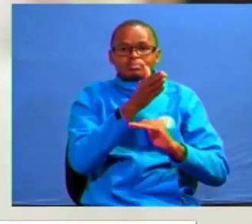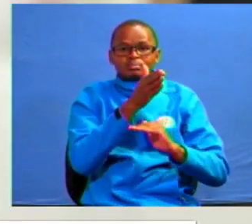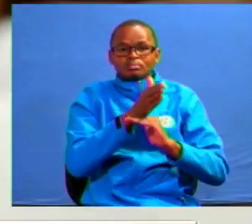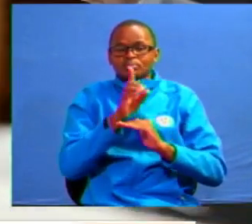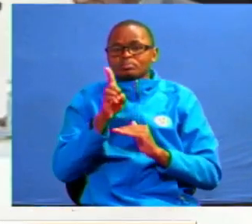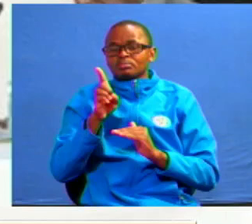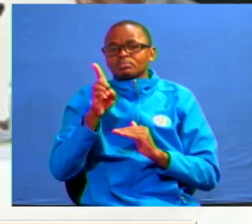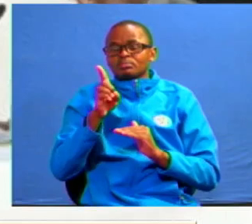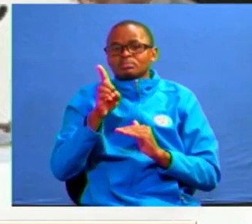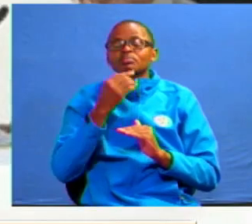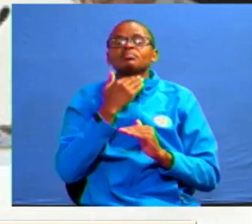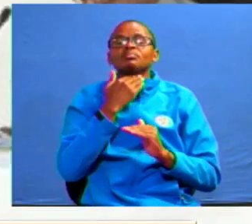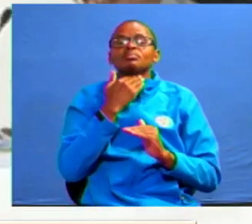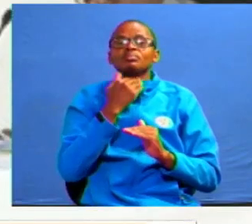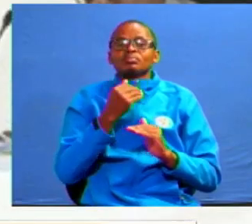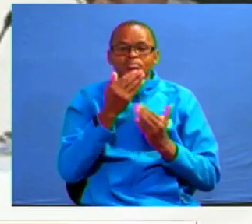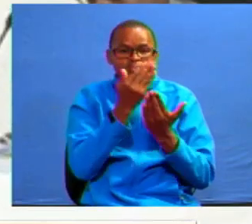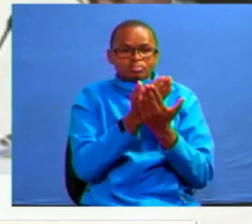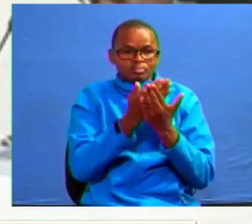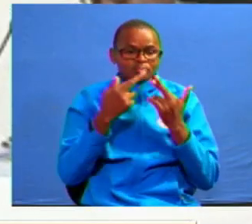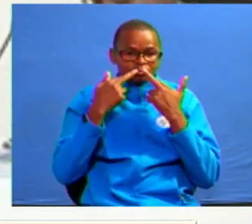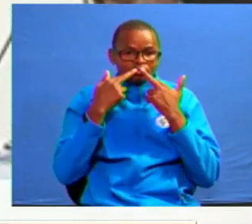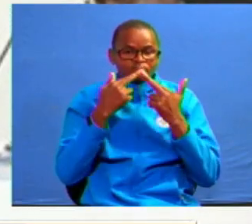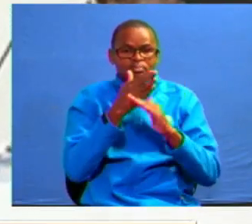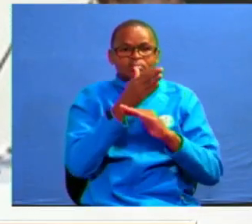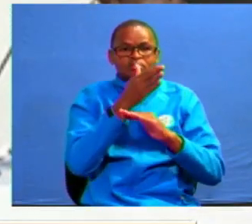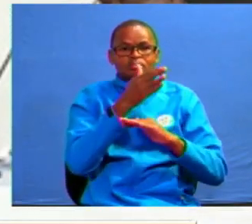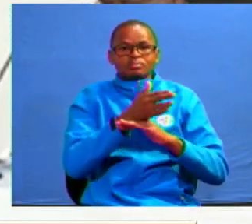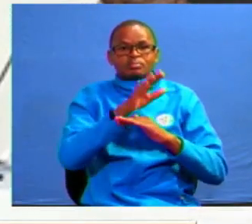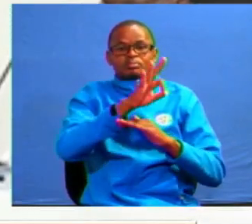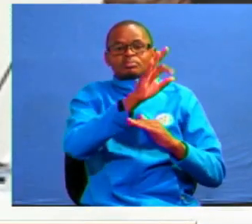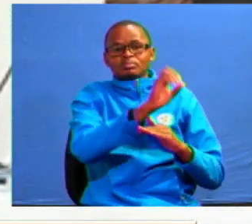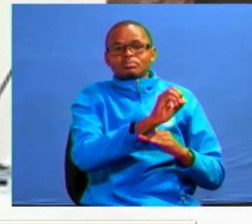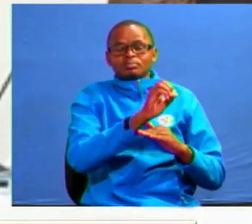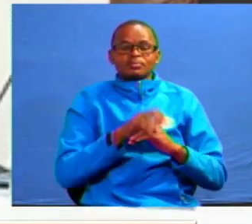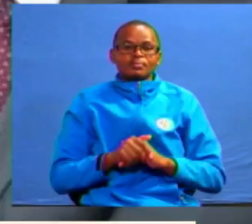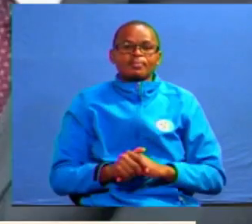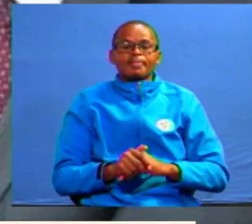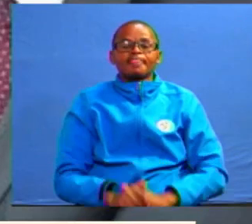jopo litahitajika kuwasilisha ripoti baada ya siku 30.